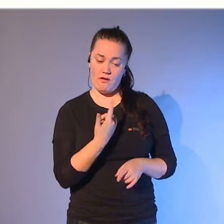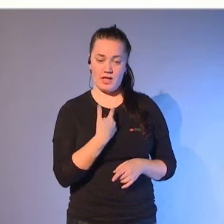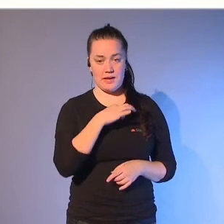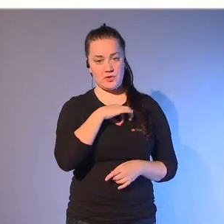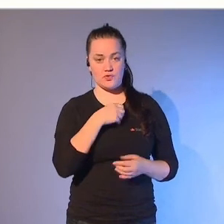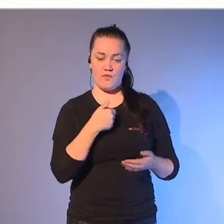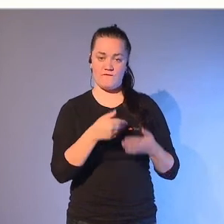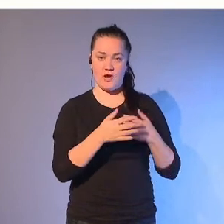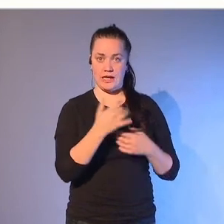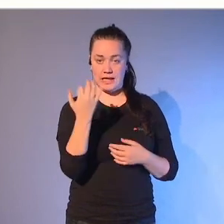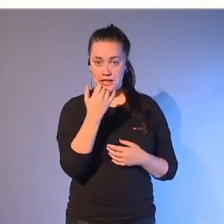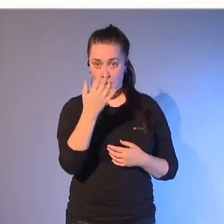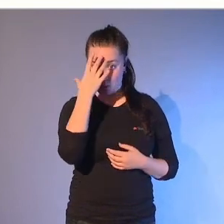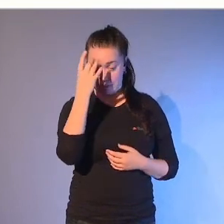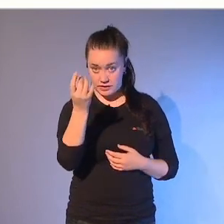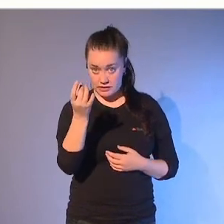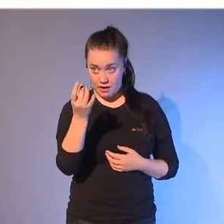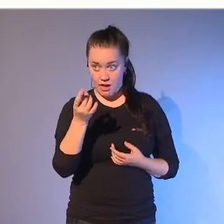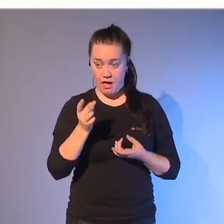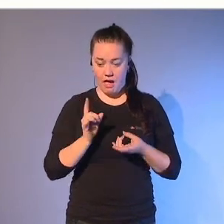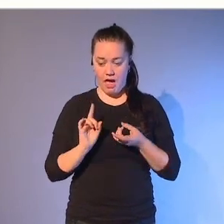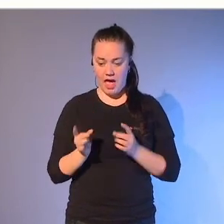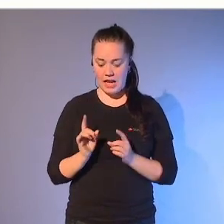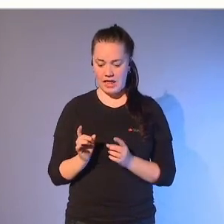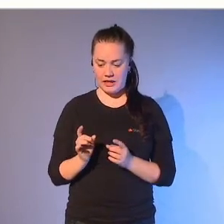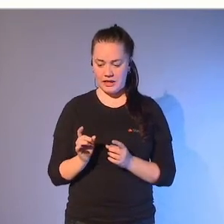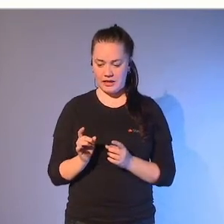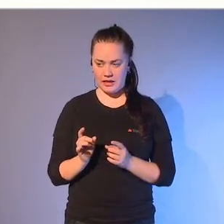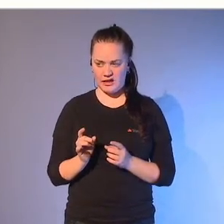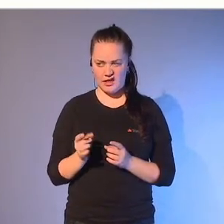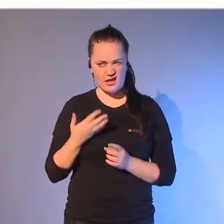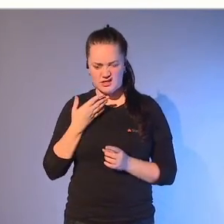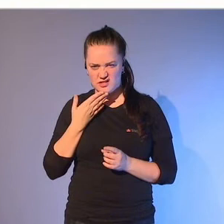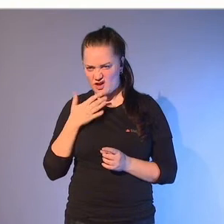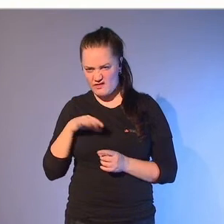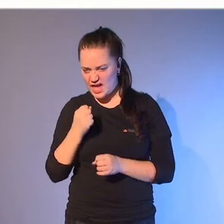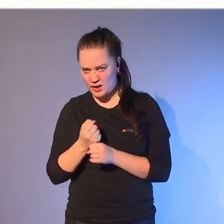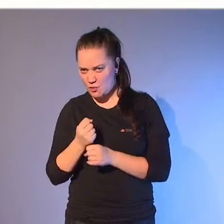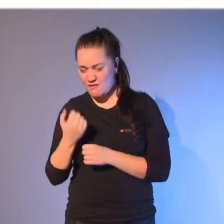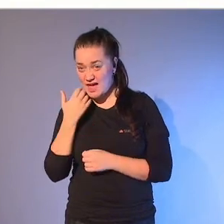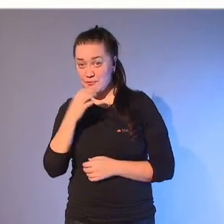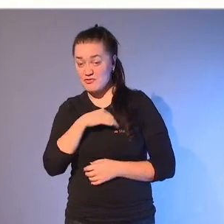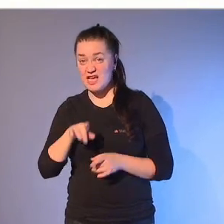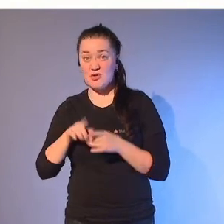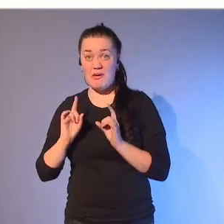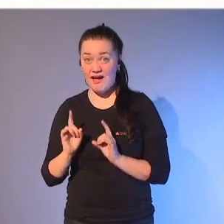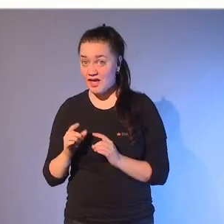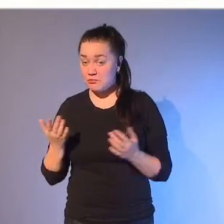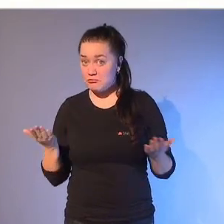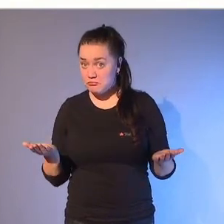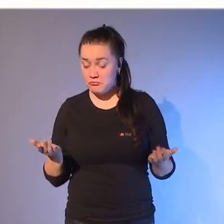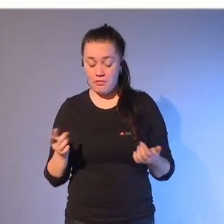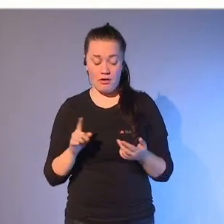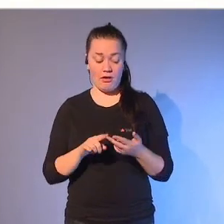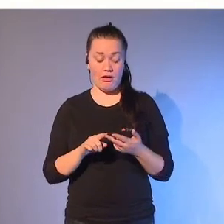profesjonsfaglig digital kompetanse? Eller er det ikke kanskje snakk om å være profesjonell som lærer